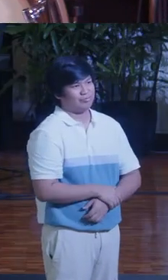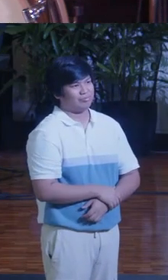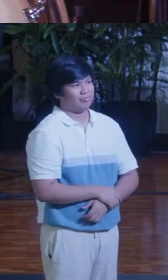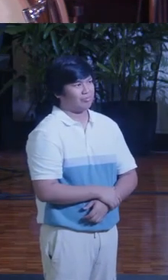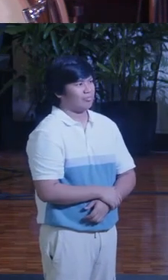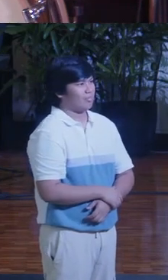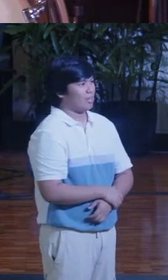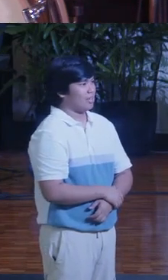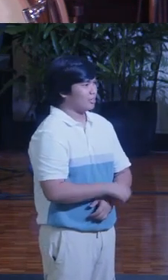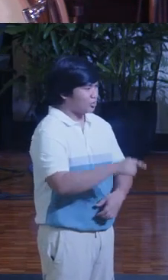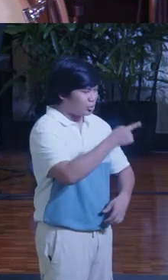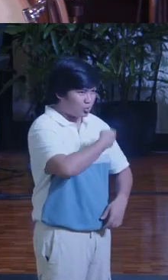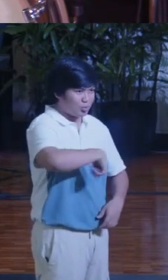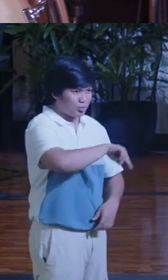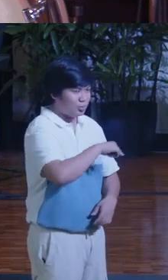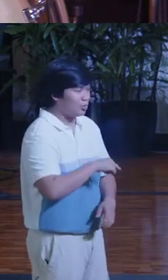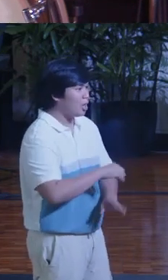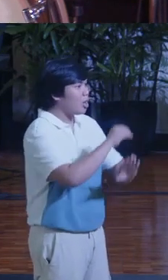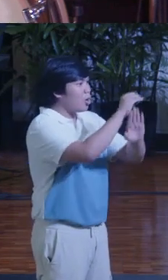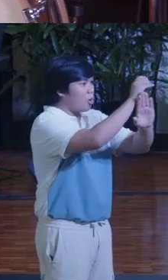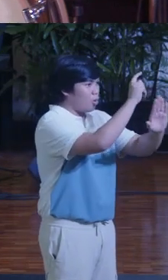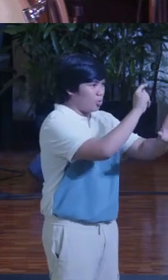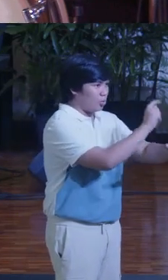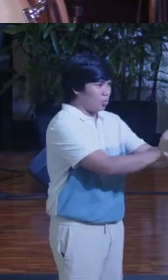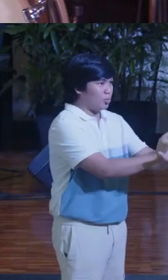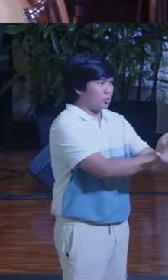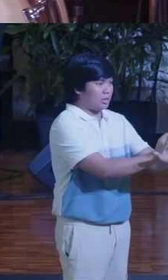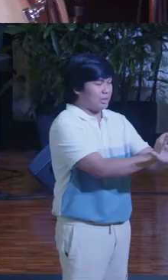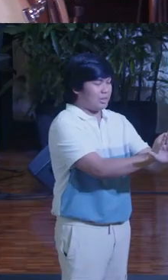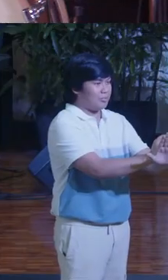typology. An Old Testament type or